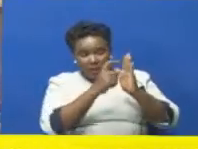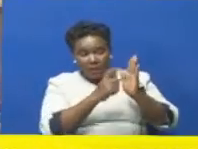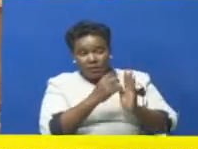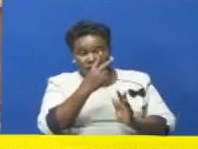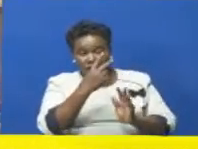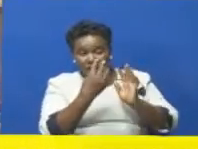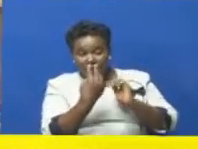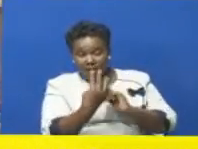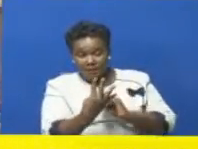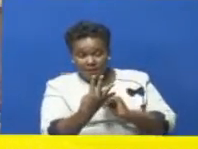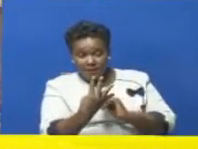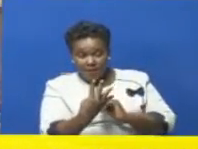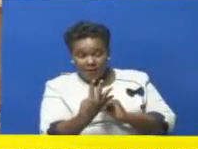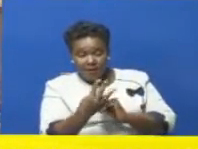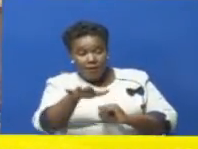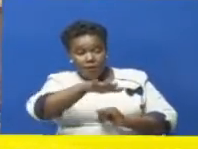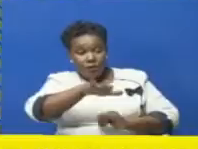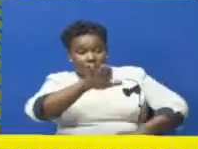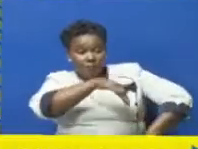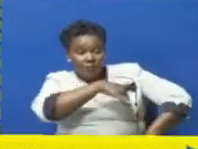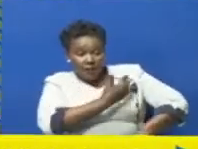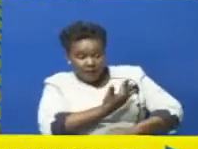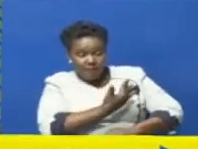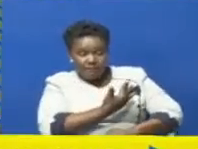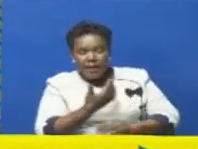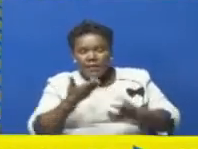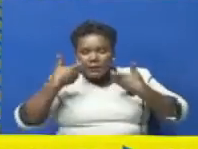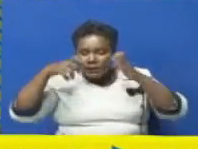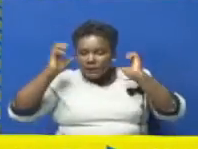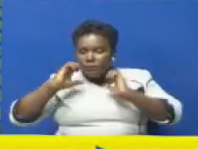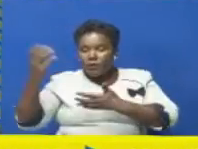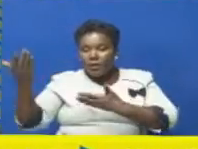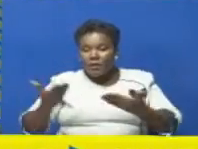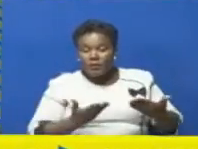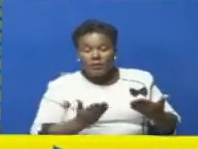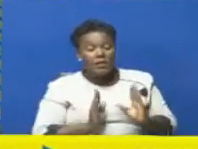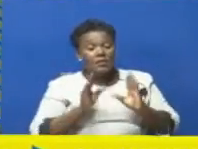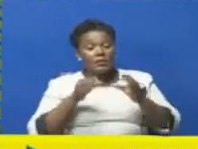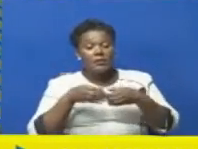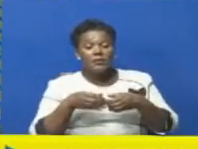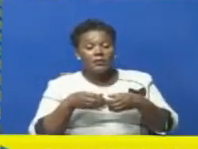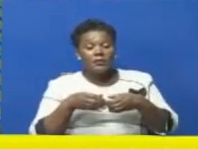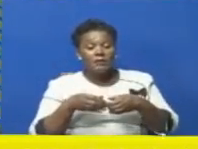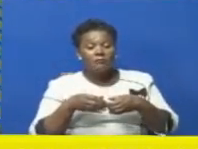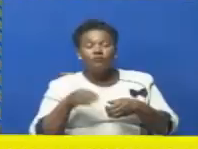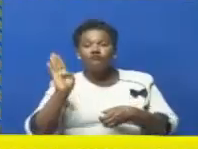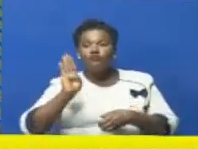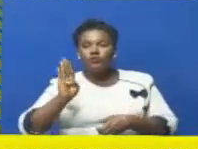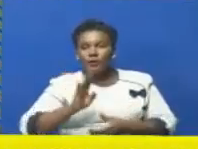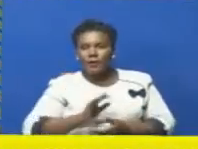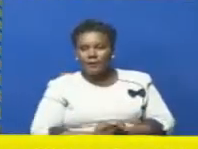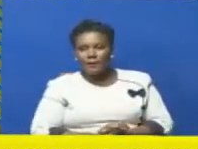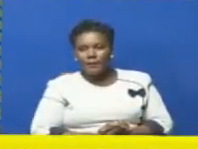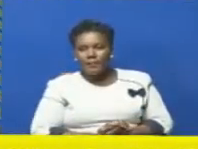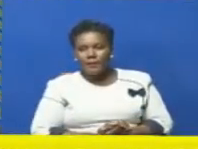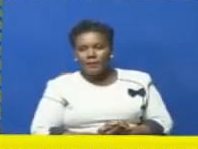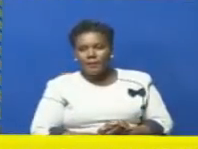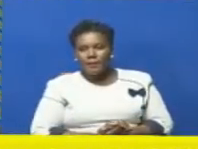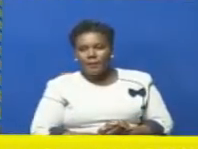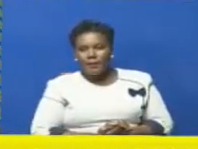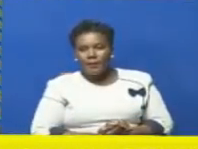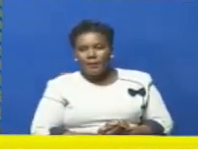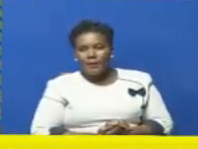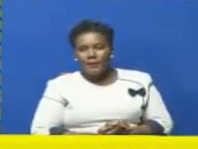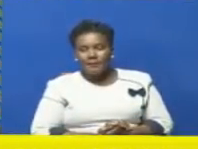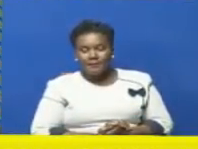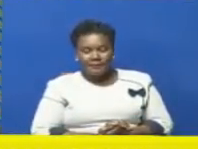Mkapa Simba watakaribisha Jonei Galaxy kutoka Botswana. Kwa hiyo hapa katikati wachezi mechi yote. Tarehe 24 shehe wangu ni siku ngapi hapo